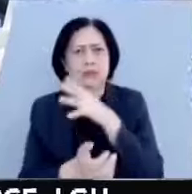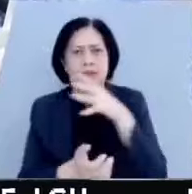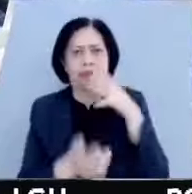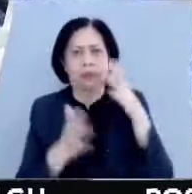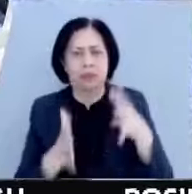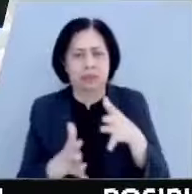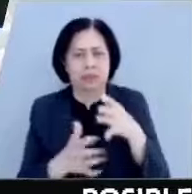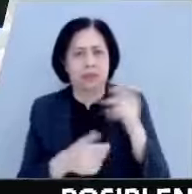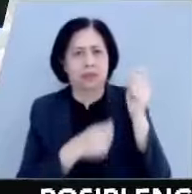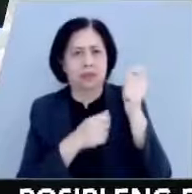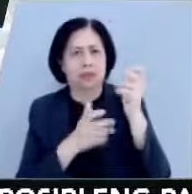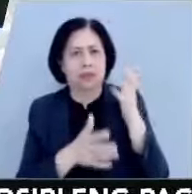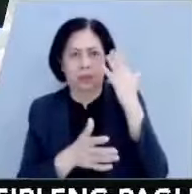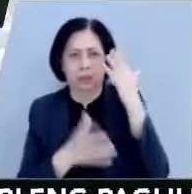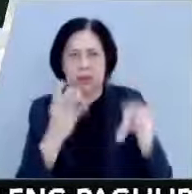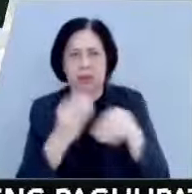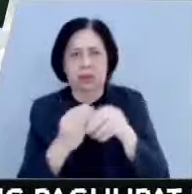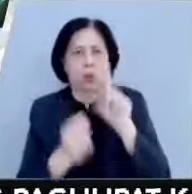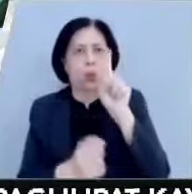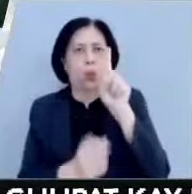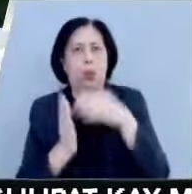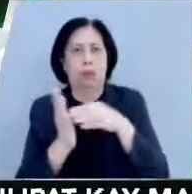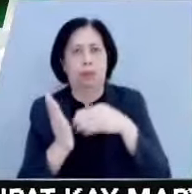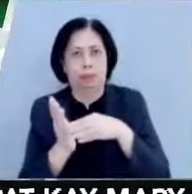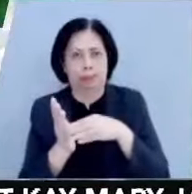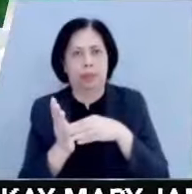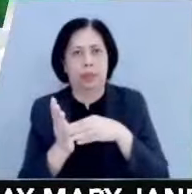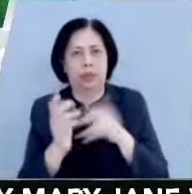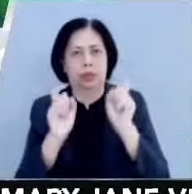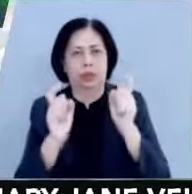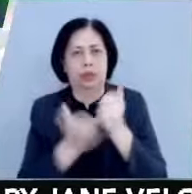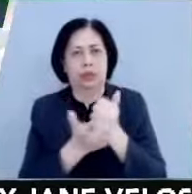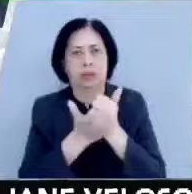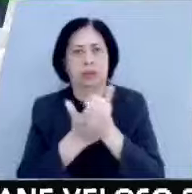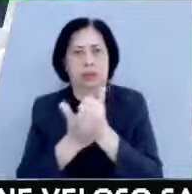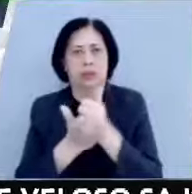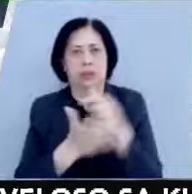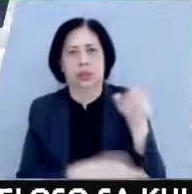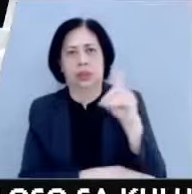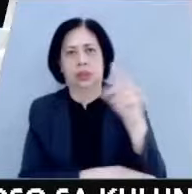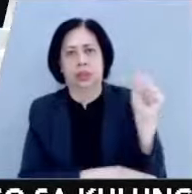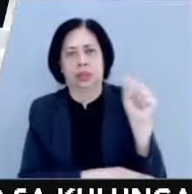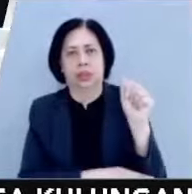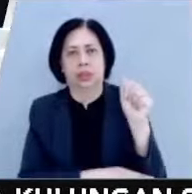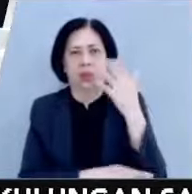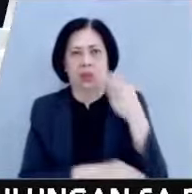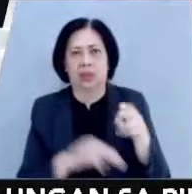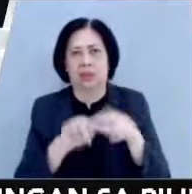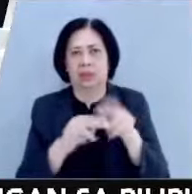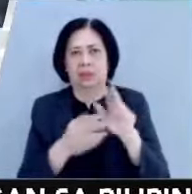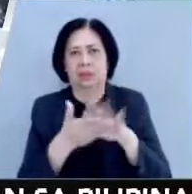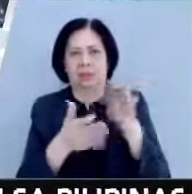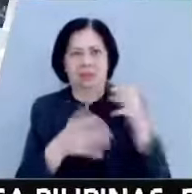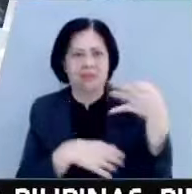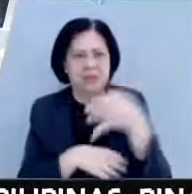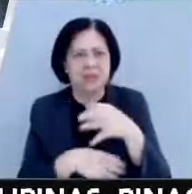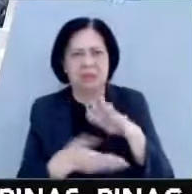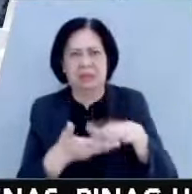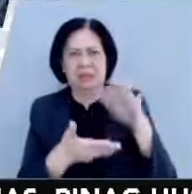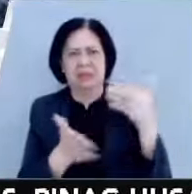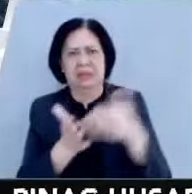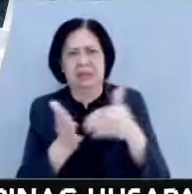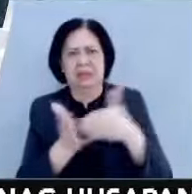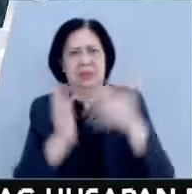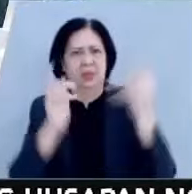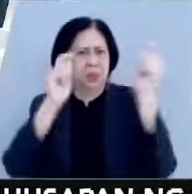ng dagdag na 1 billion pesos sa Quick Response Fund ng DA. Tumaas kasi ang presyo ng ilang isda dahil sa sunod-sunod na bagyo.